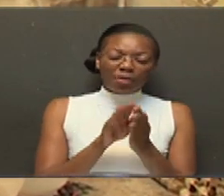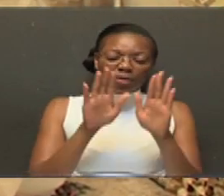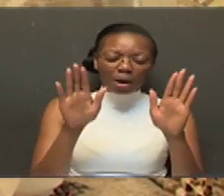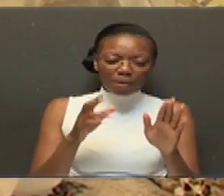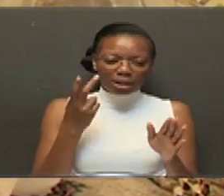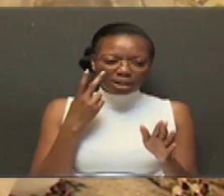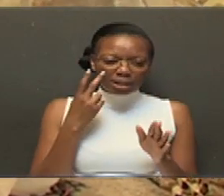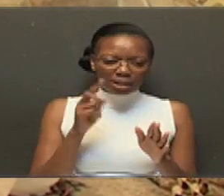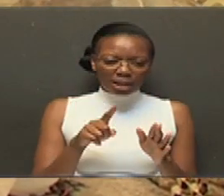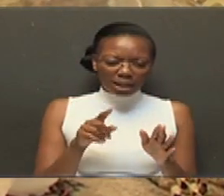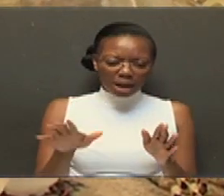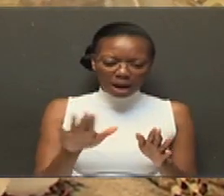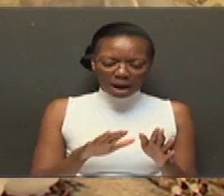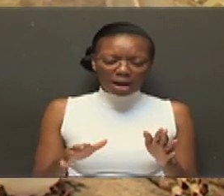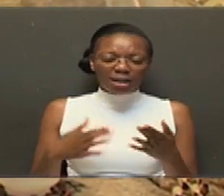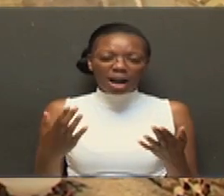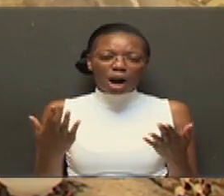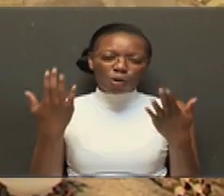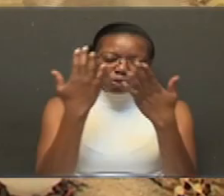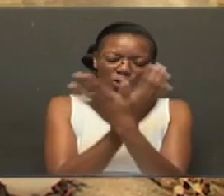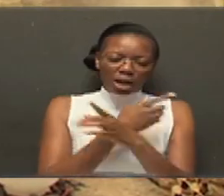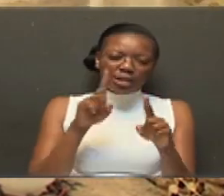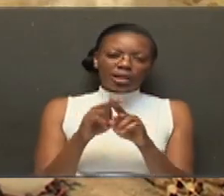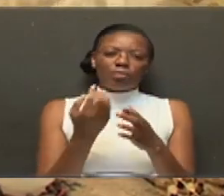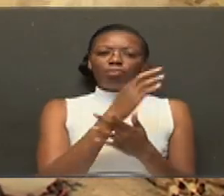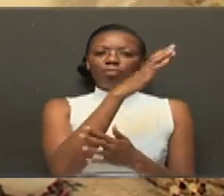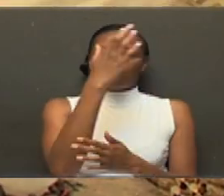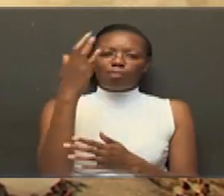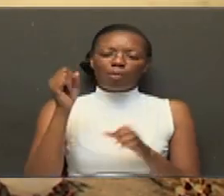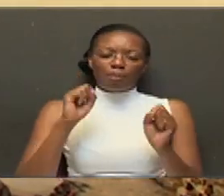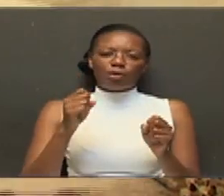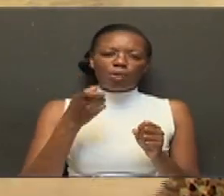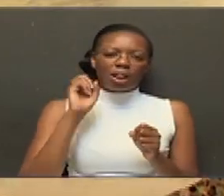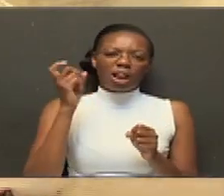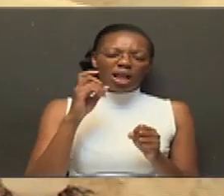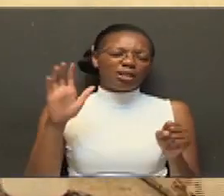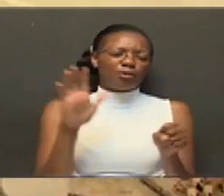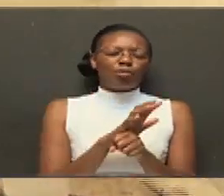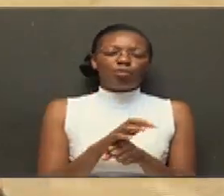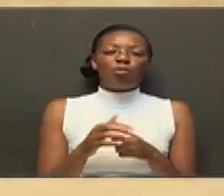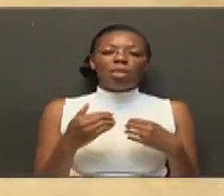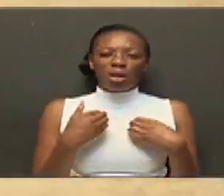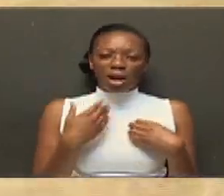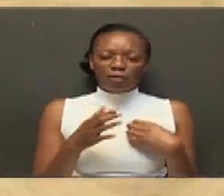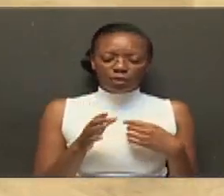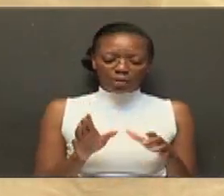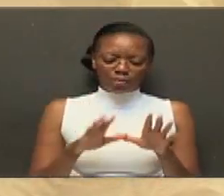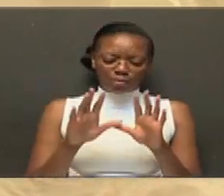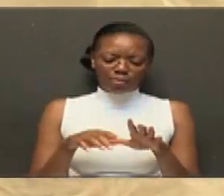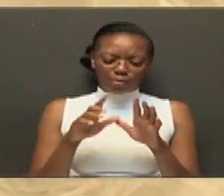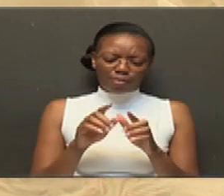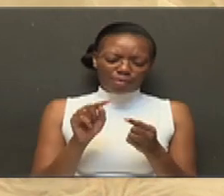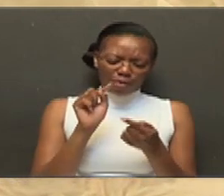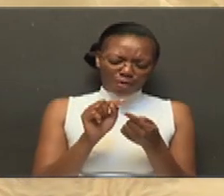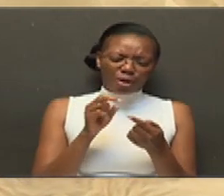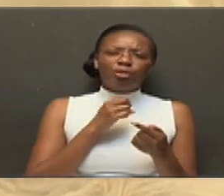vya kujificha kama vile tu msituni kuko, ili waweze kutaga mayai vizuri. Kwa kuwa ni wadudu wadogo na